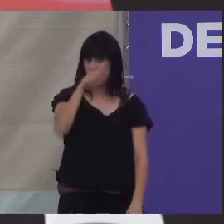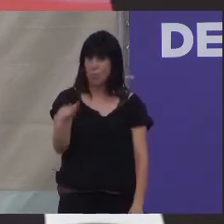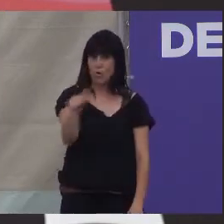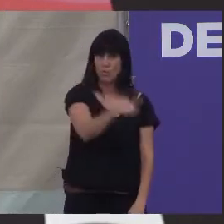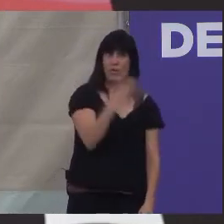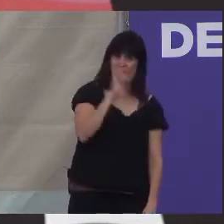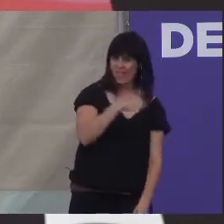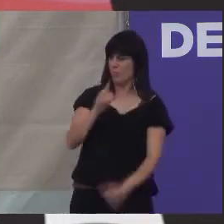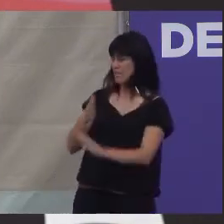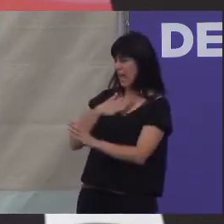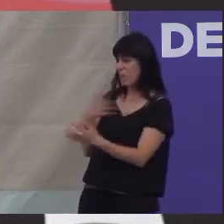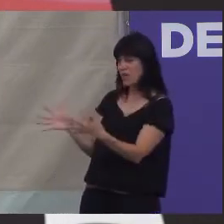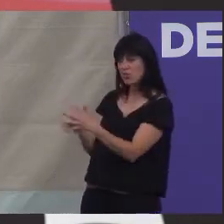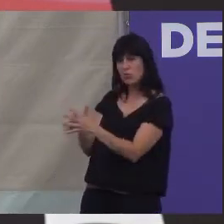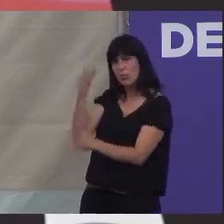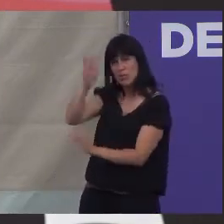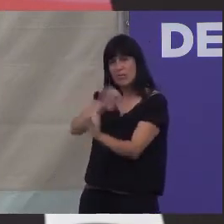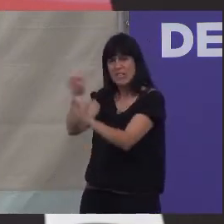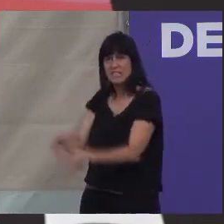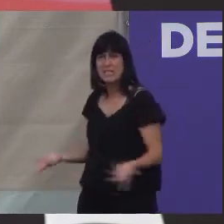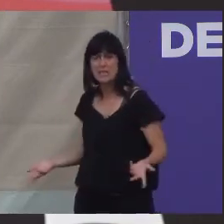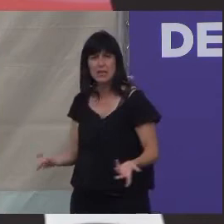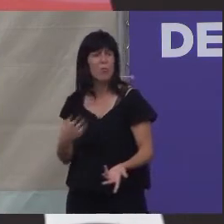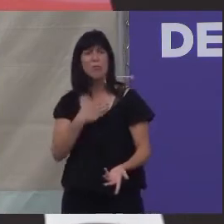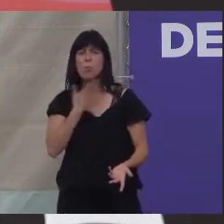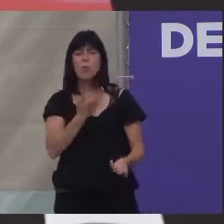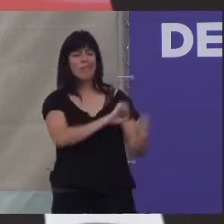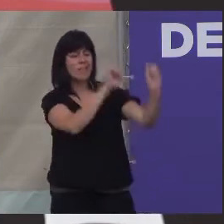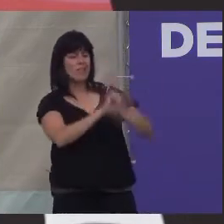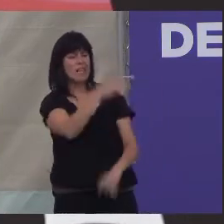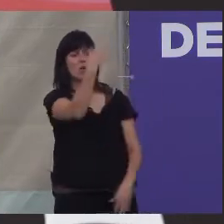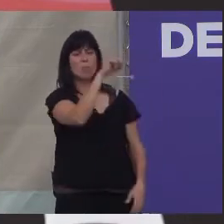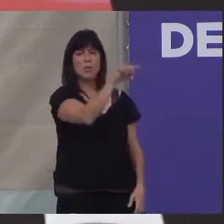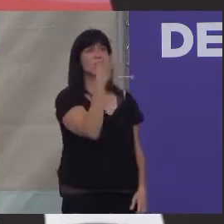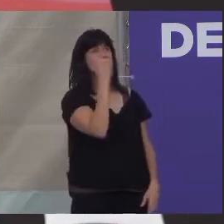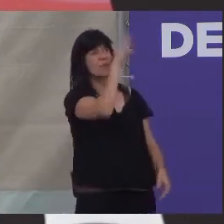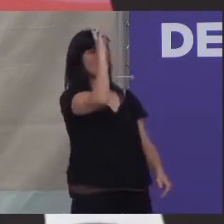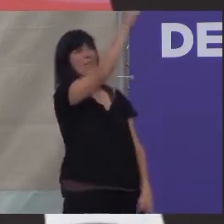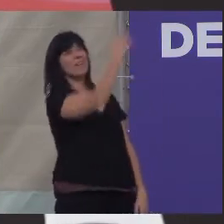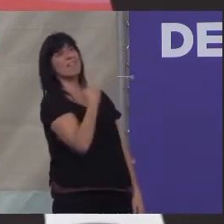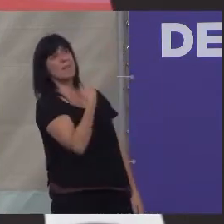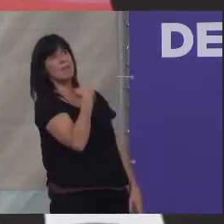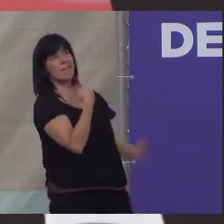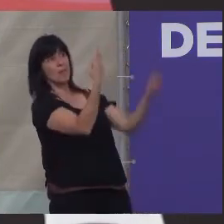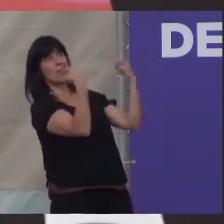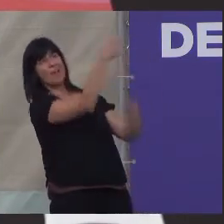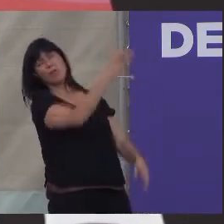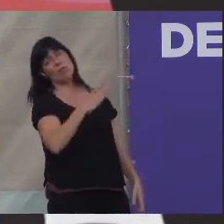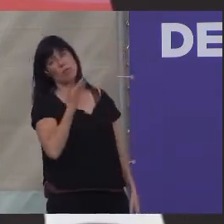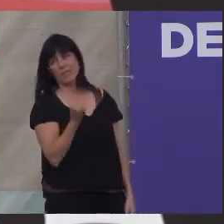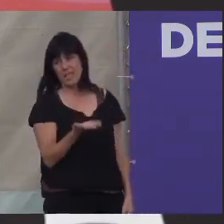pròpia estructura municipalista. No podem defensar un Podem que ens dita el que tenim que fer des de Madrid. Això no pot ser.